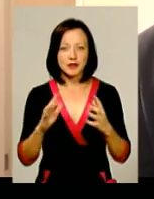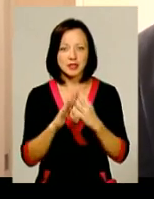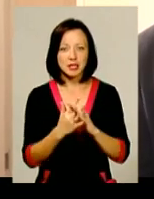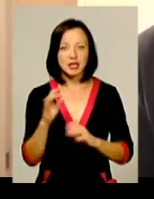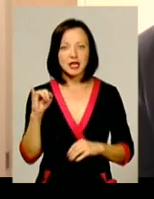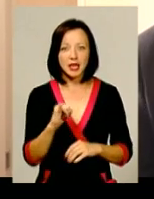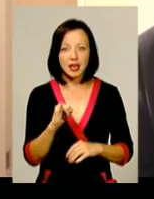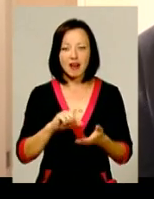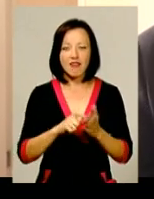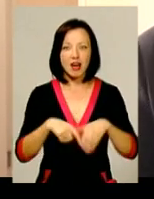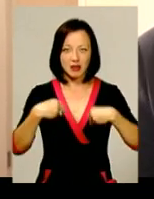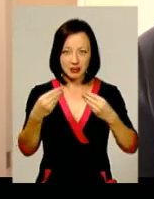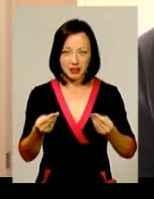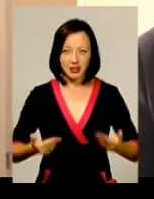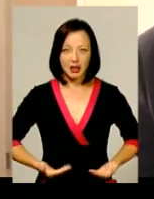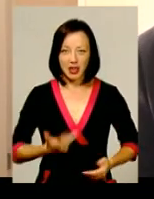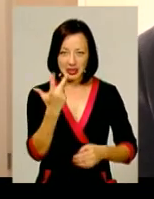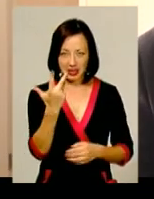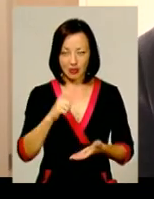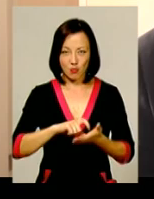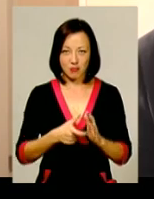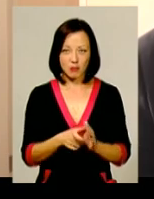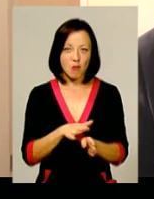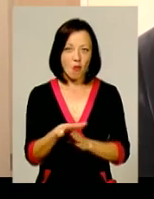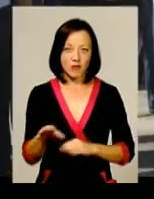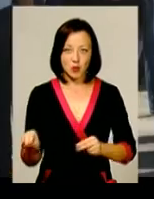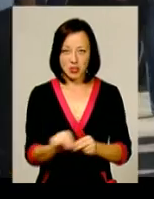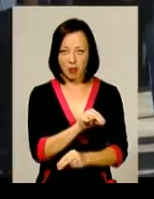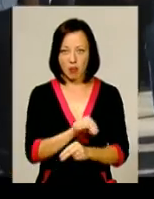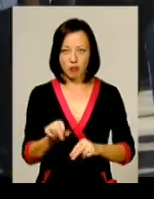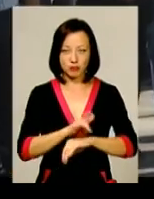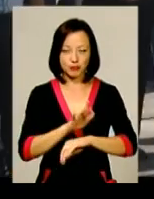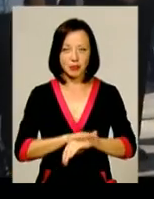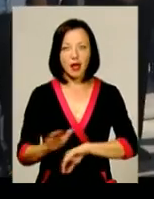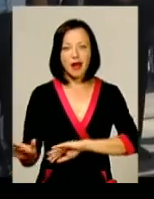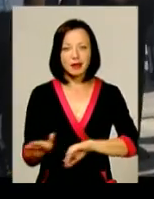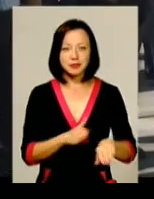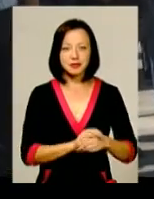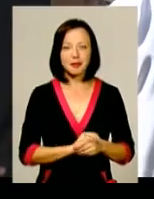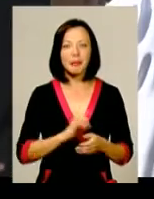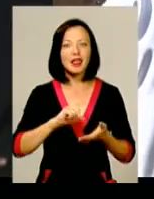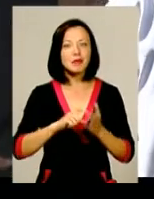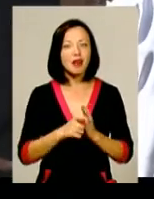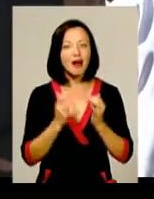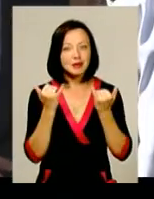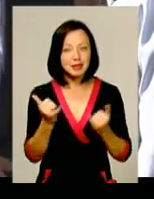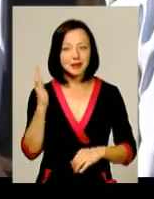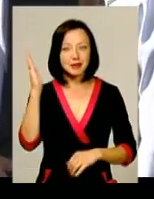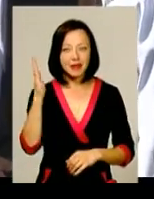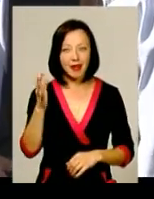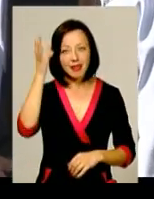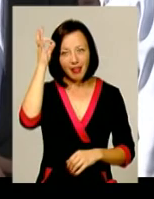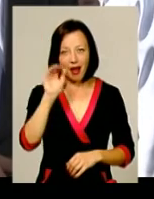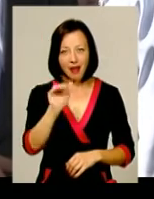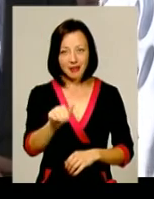і квартира для лікаря, трьохкомнатна квартира повністю з євроремонтом. Апартаменти з перспективою. Як натяк від громади